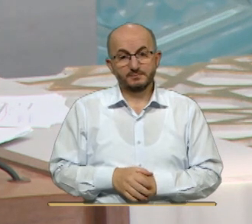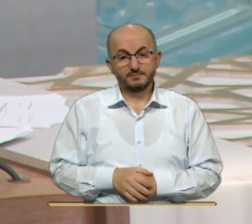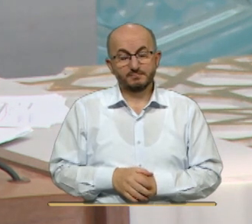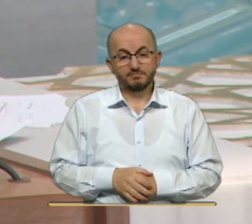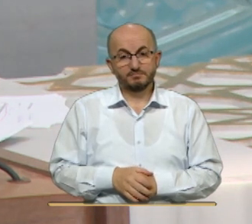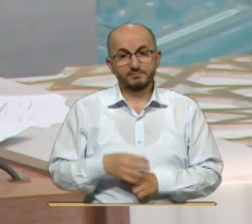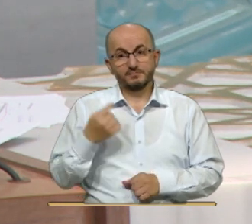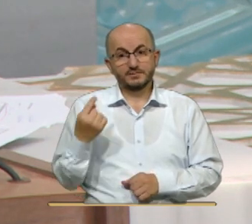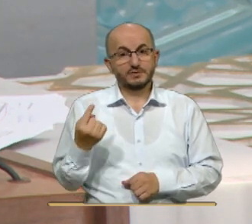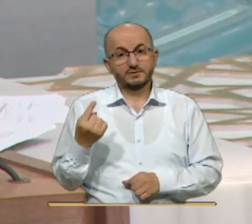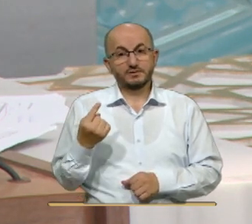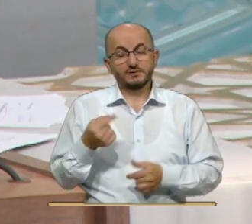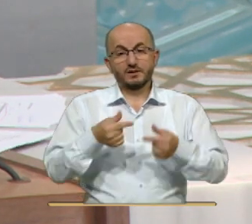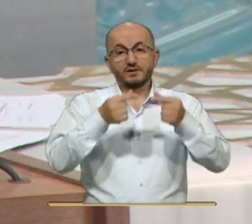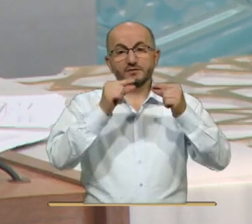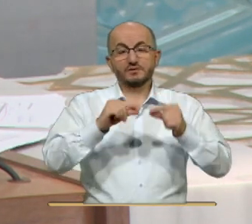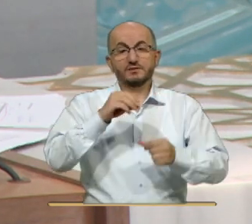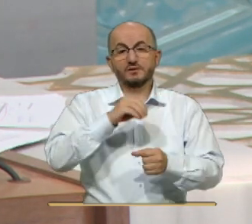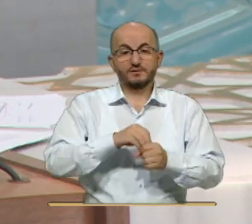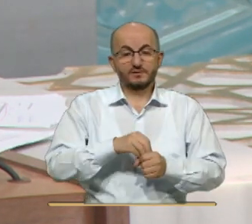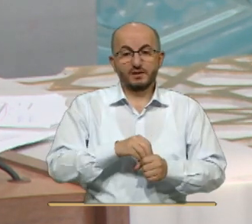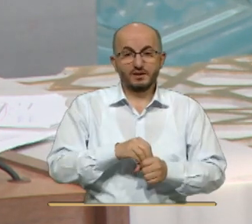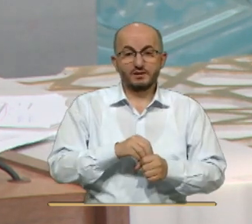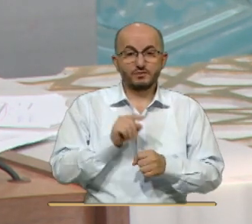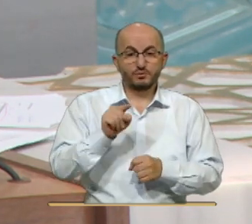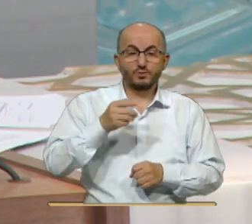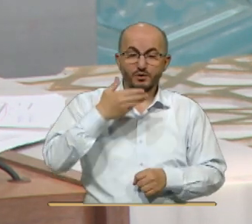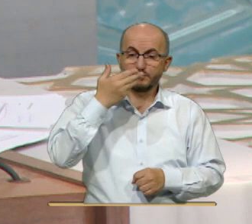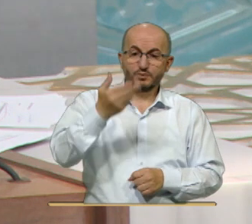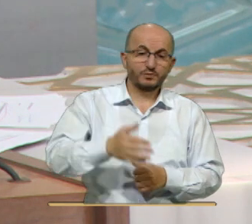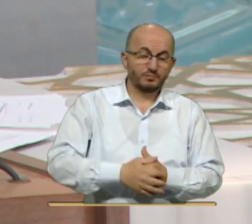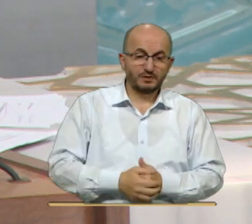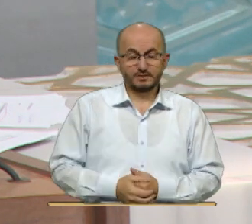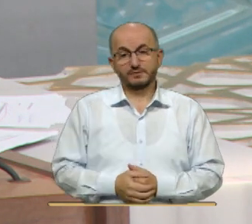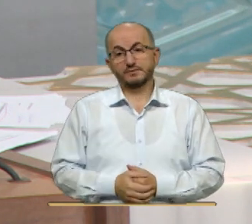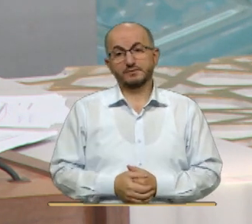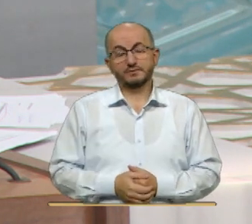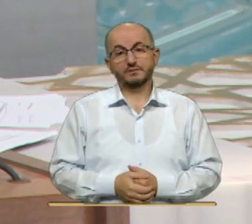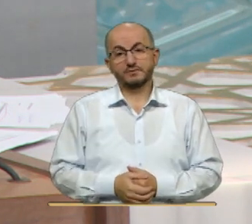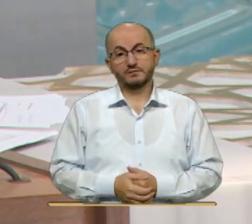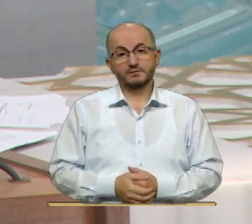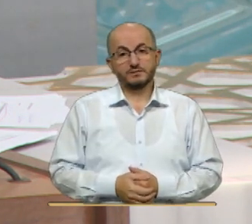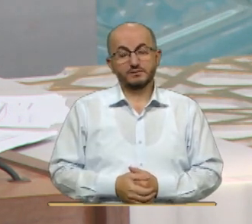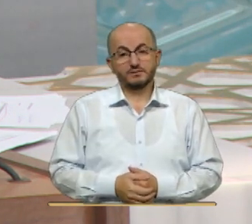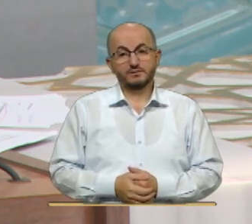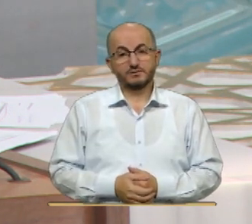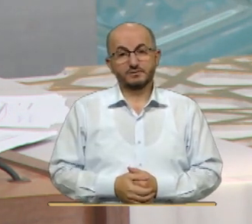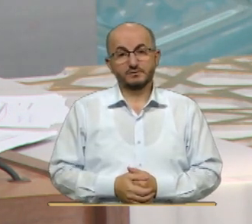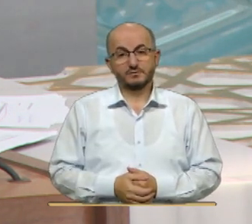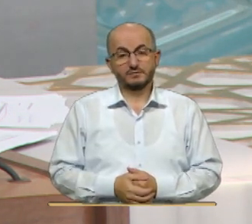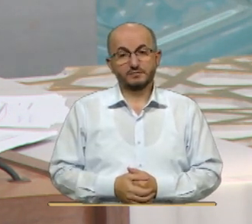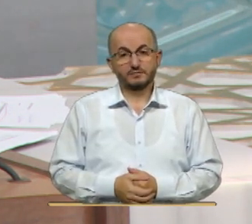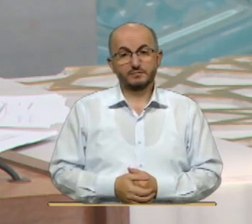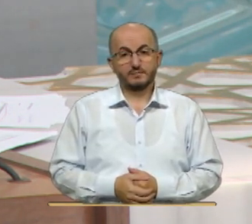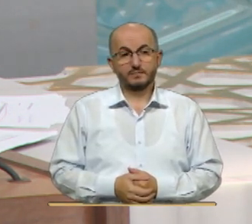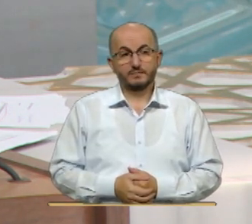Bir hadis-i şerifte şöyle buyurulmaktadır. اُعْمُرُوا بِهِ